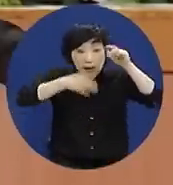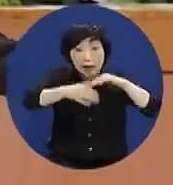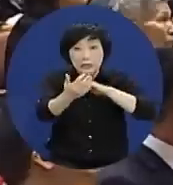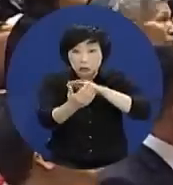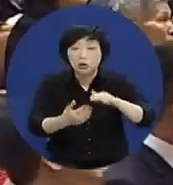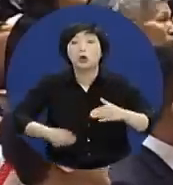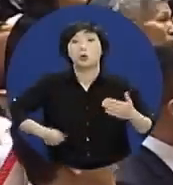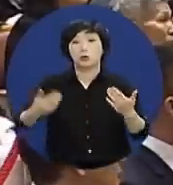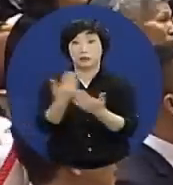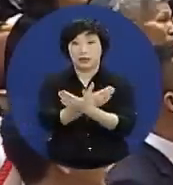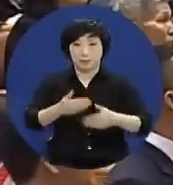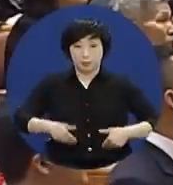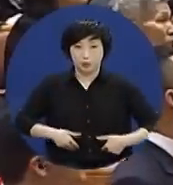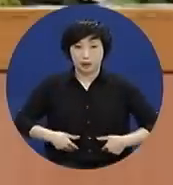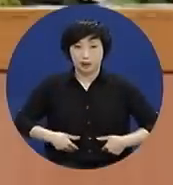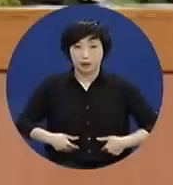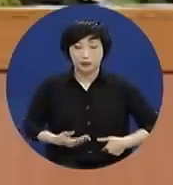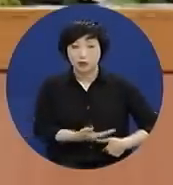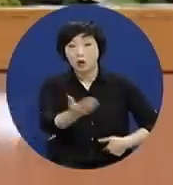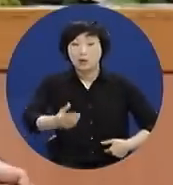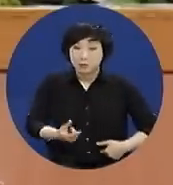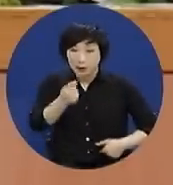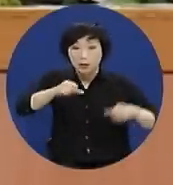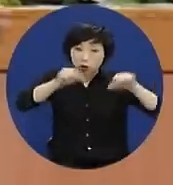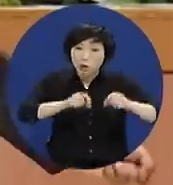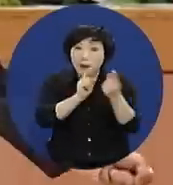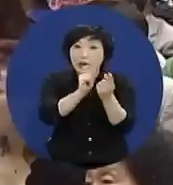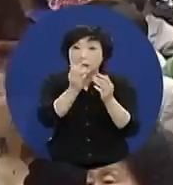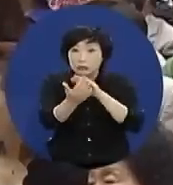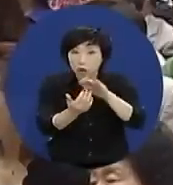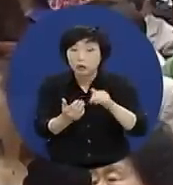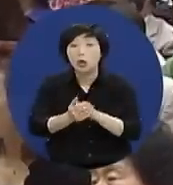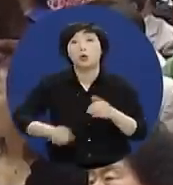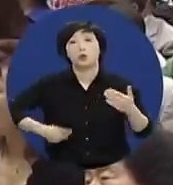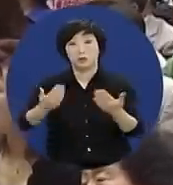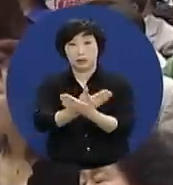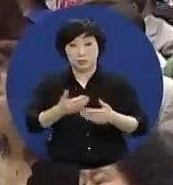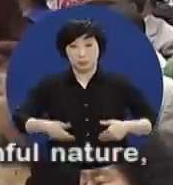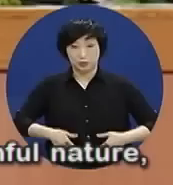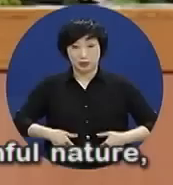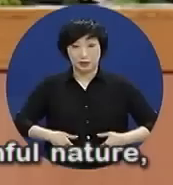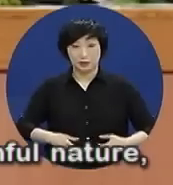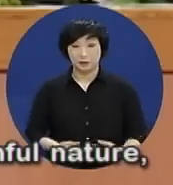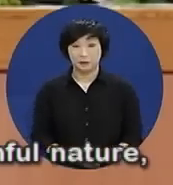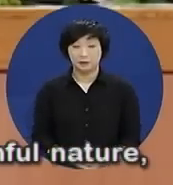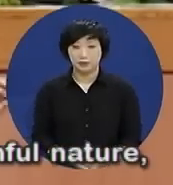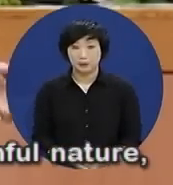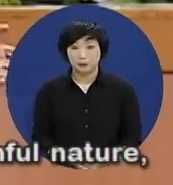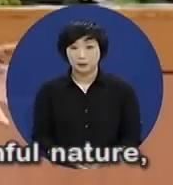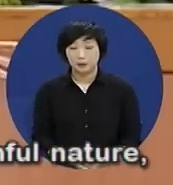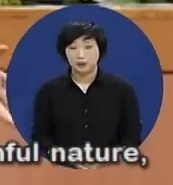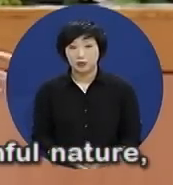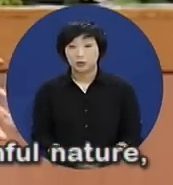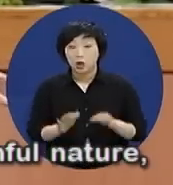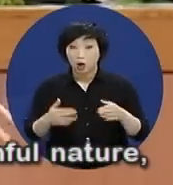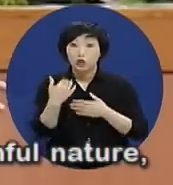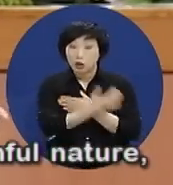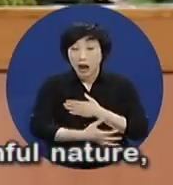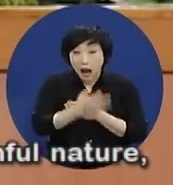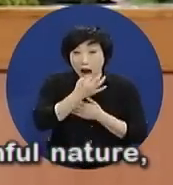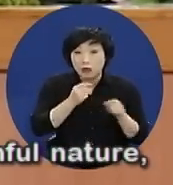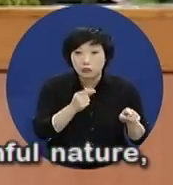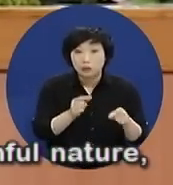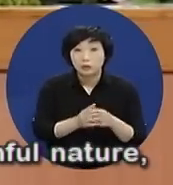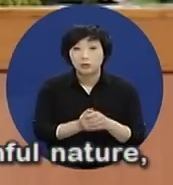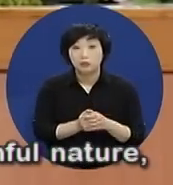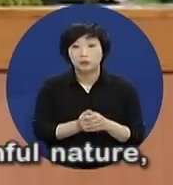改めなさい呪われる前に早く食い改めなさいなのです憎の欲